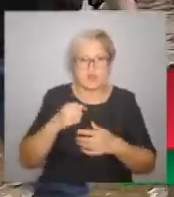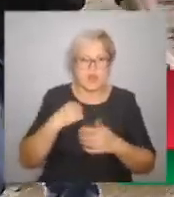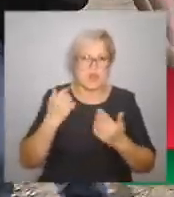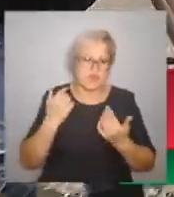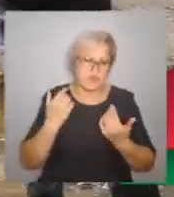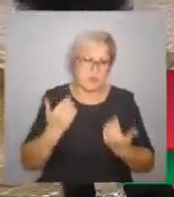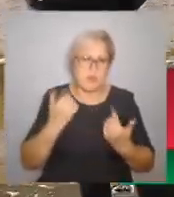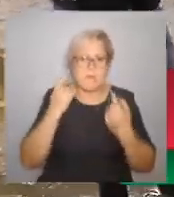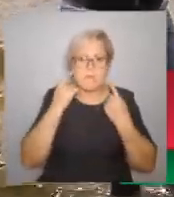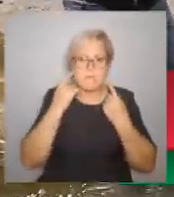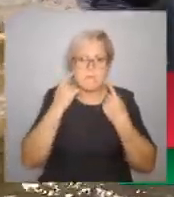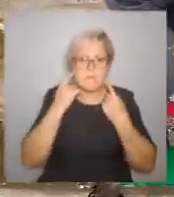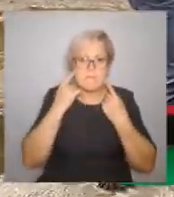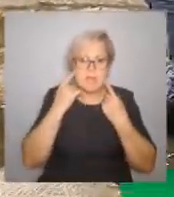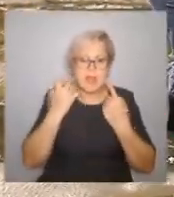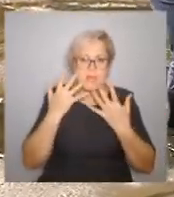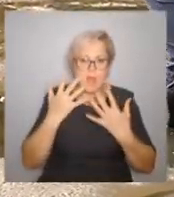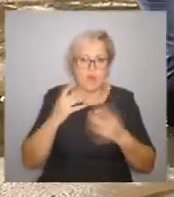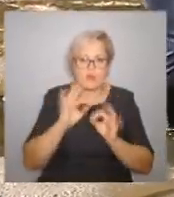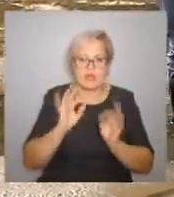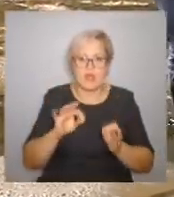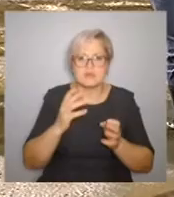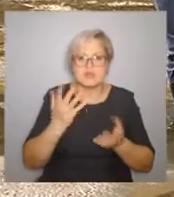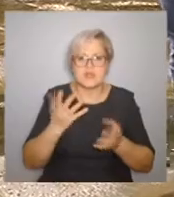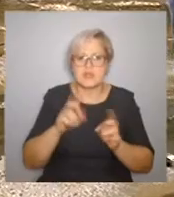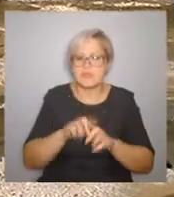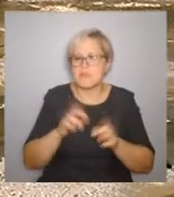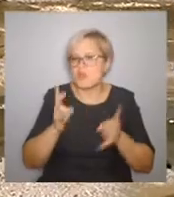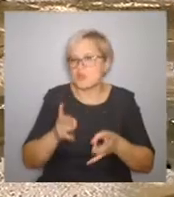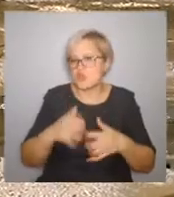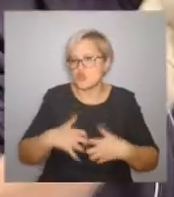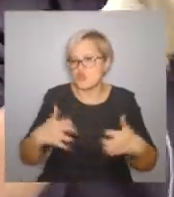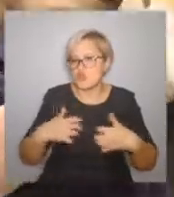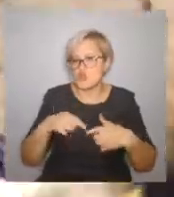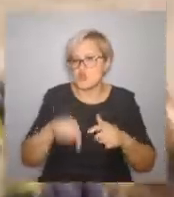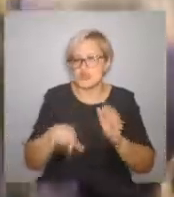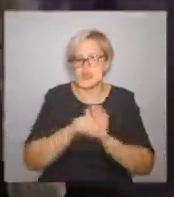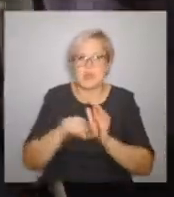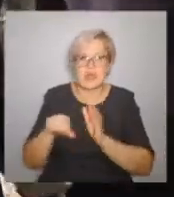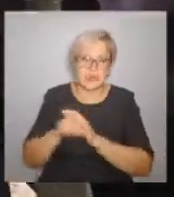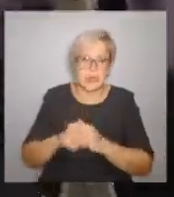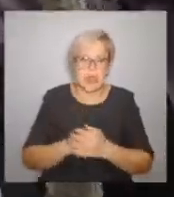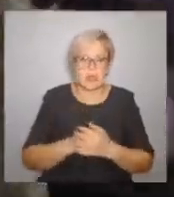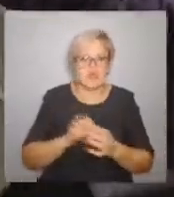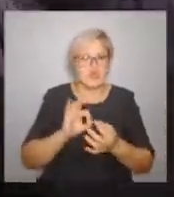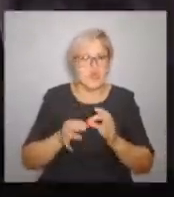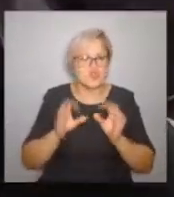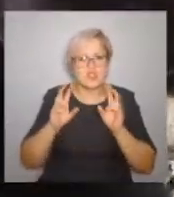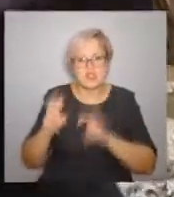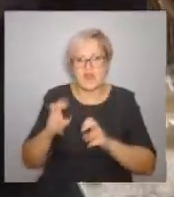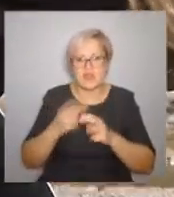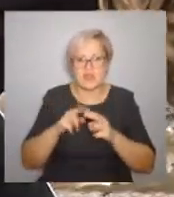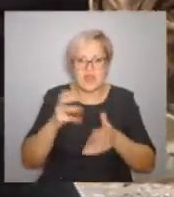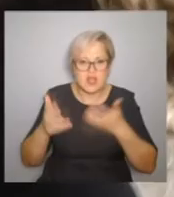голеностопом, чтобы вырваться из тисков. Я теперь прекрасно понимаю, как эти бедные животные здесь погибали. Сложно назвать это раскопками в таком